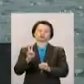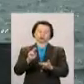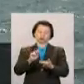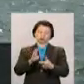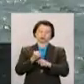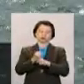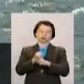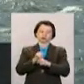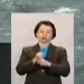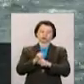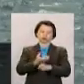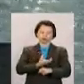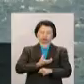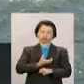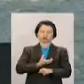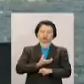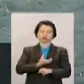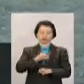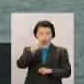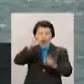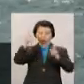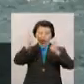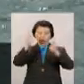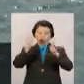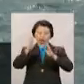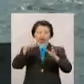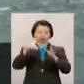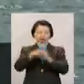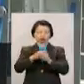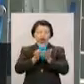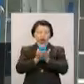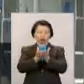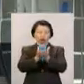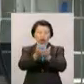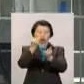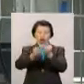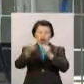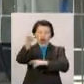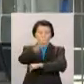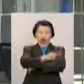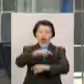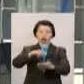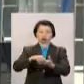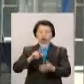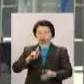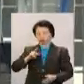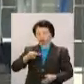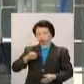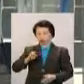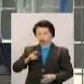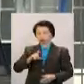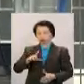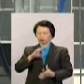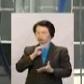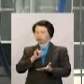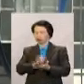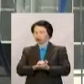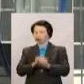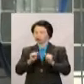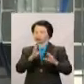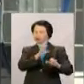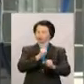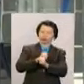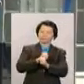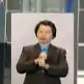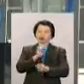pingat perak mampu disumbangkan buat Malaysia. Dalam perlumbaan akhir hari ini, Khairul Nizam yang pada awalnya begitu yakin untuk menggenggam